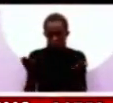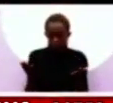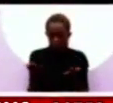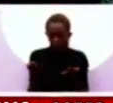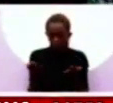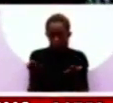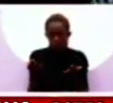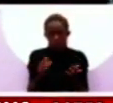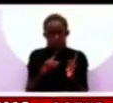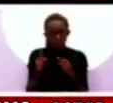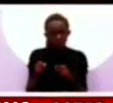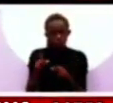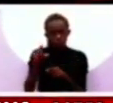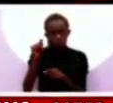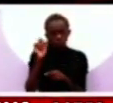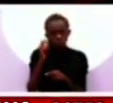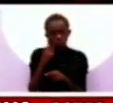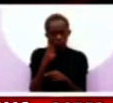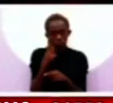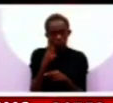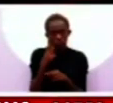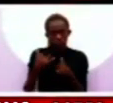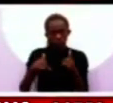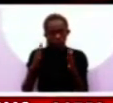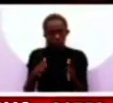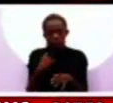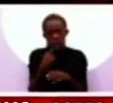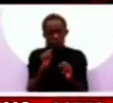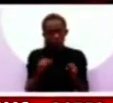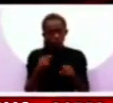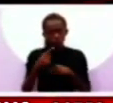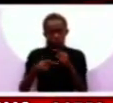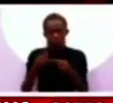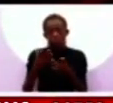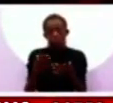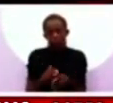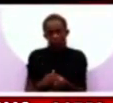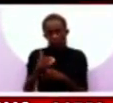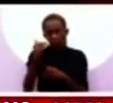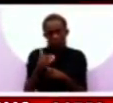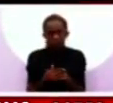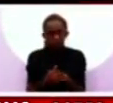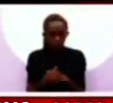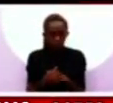umon come sers aweza kua mbele